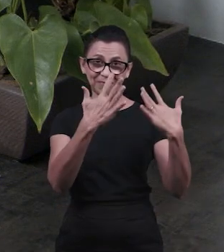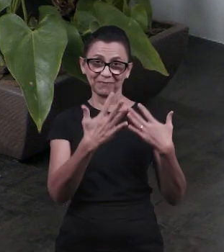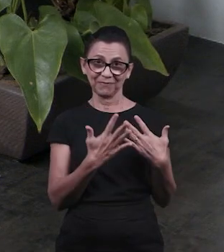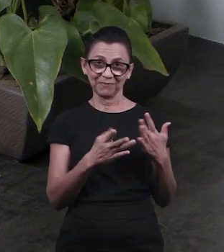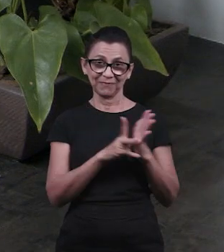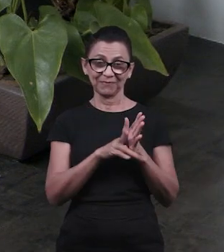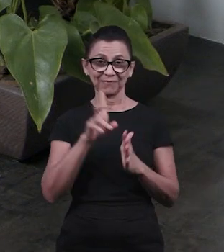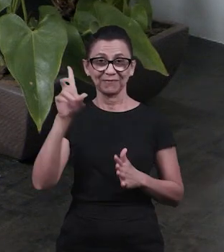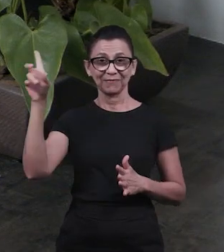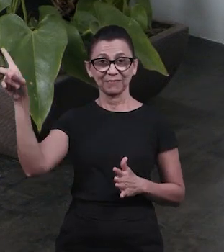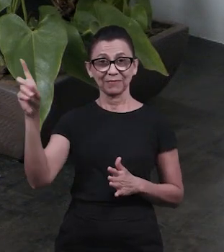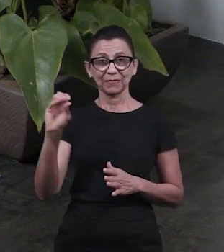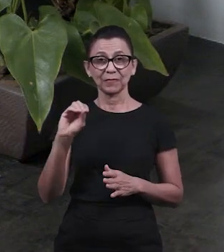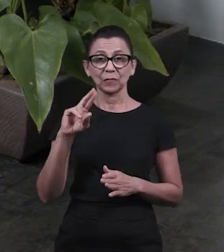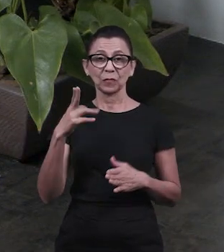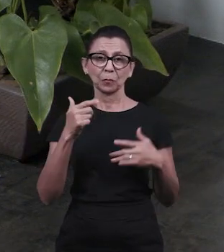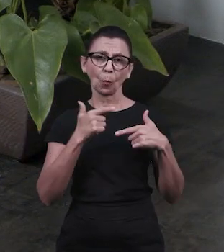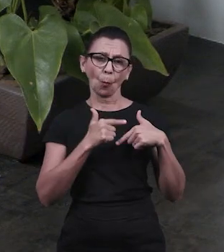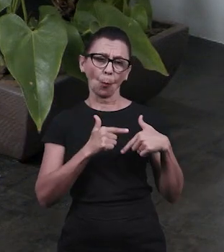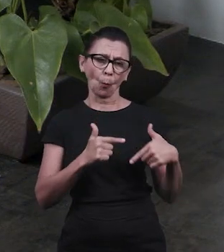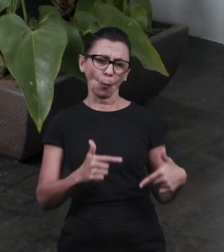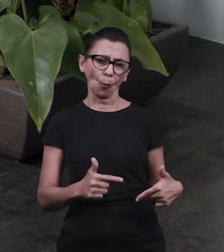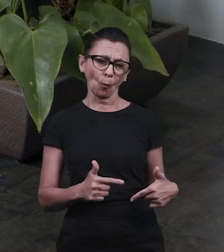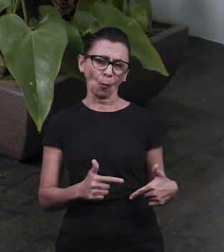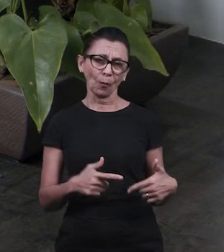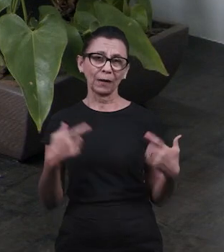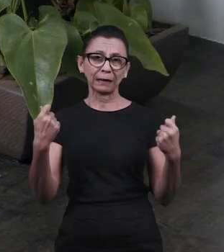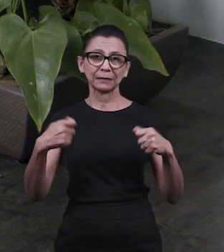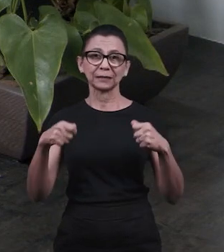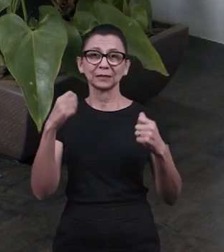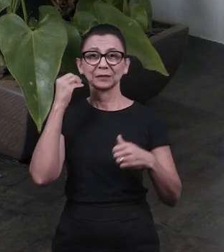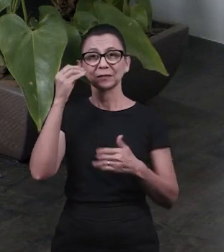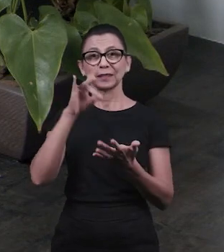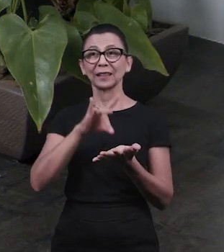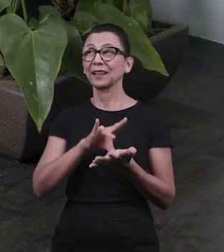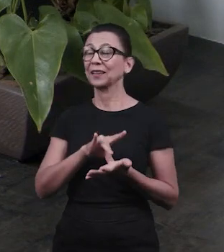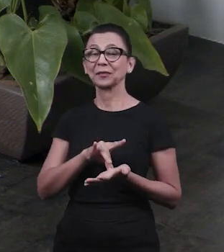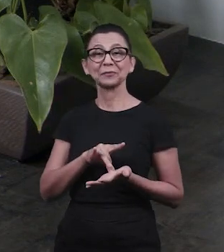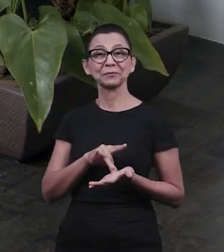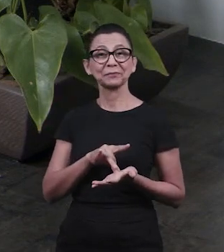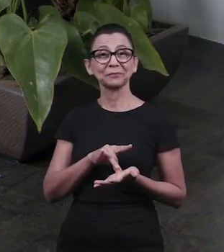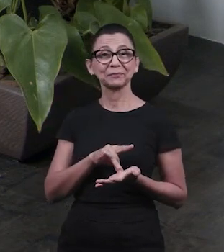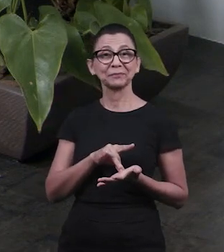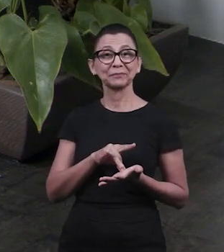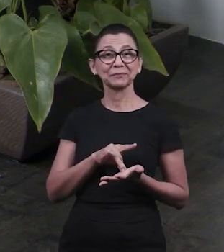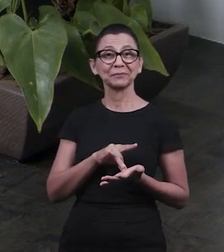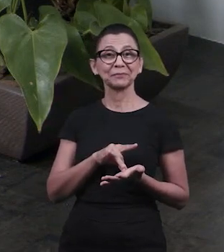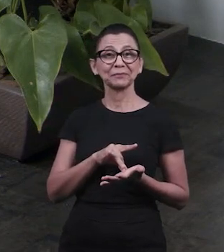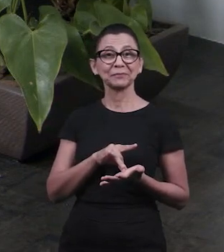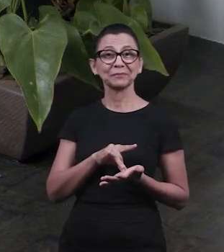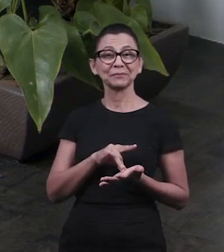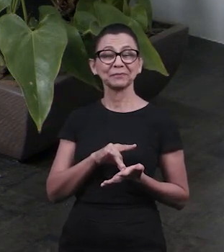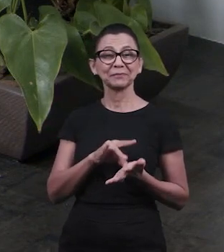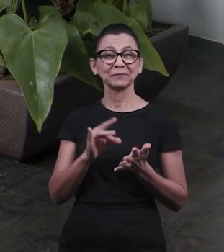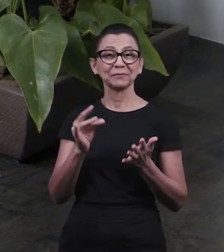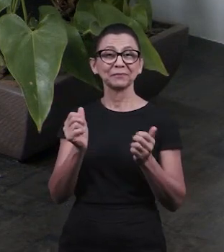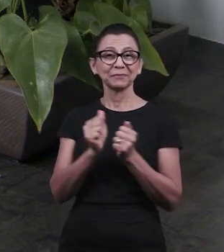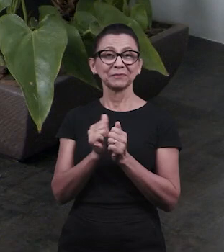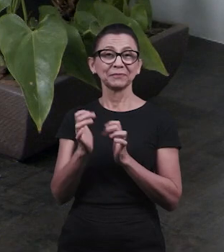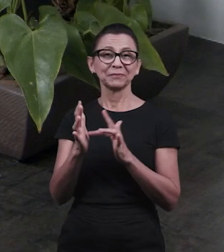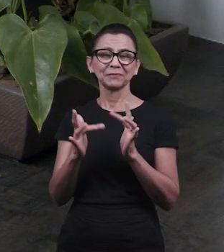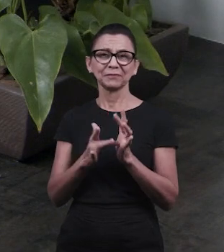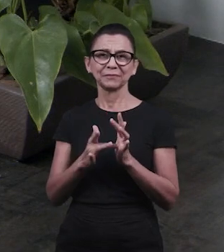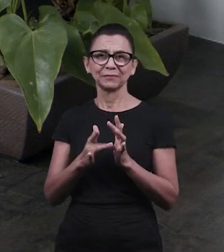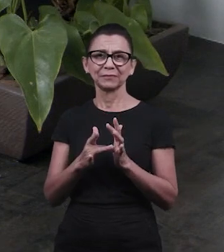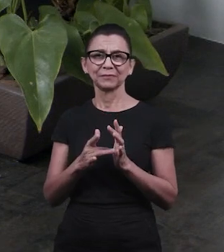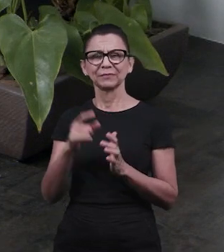Господней? Или вы жаждете пережить истинные переживания с Господом? Наша цель нашей